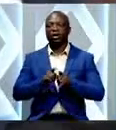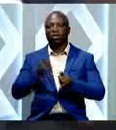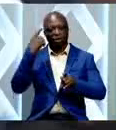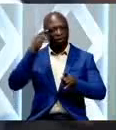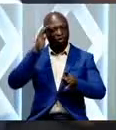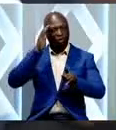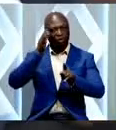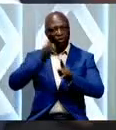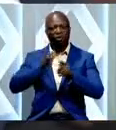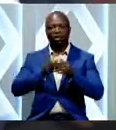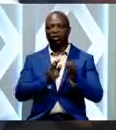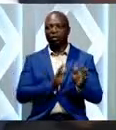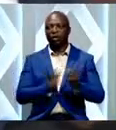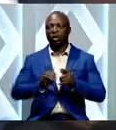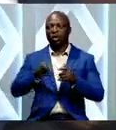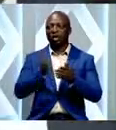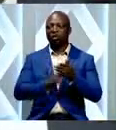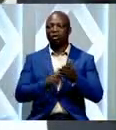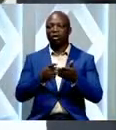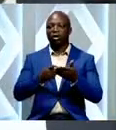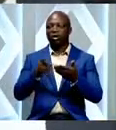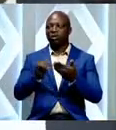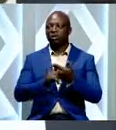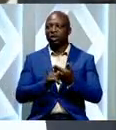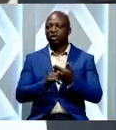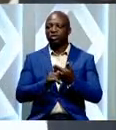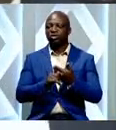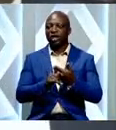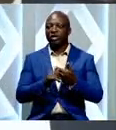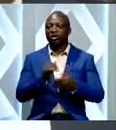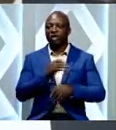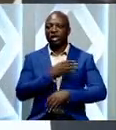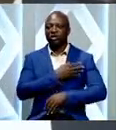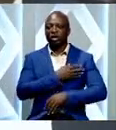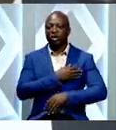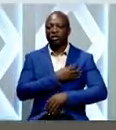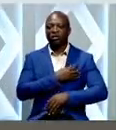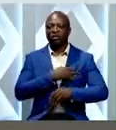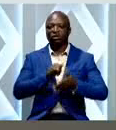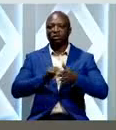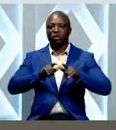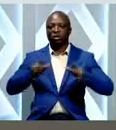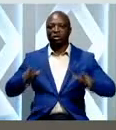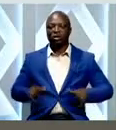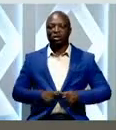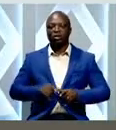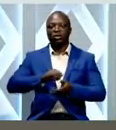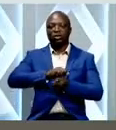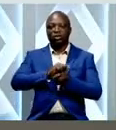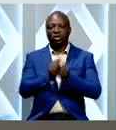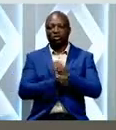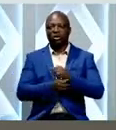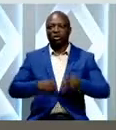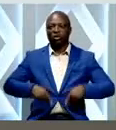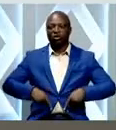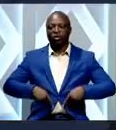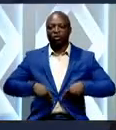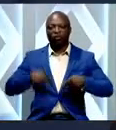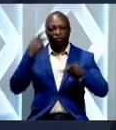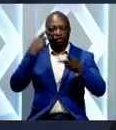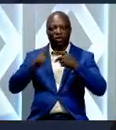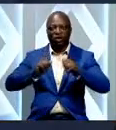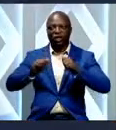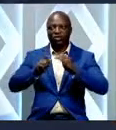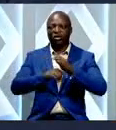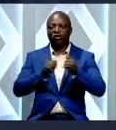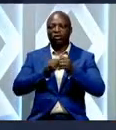les préparer à élaborer des projets concrets pour une mise en œuvre effective. Un changement donc de vision et d'action face